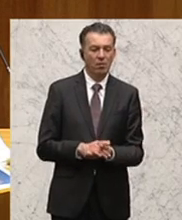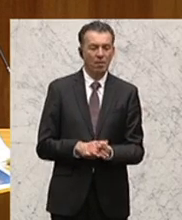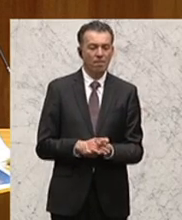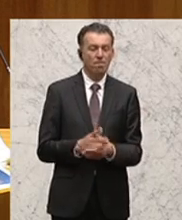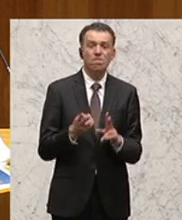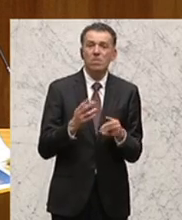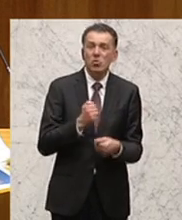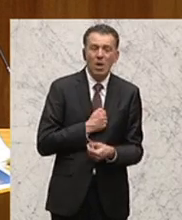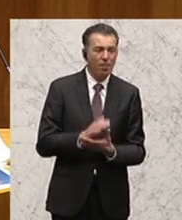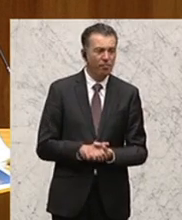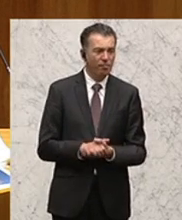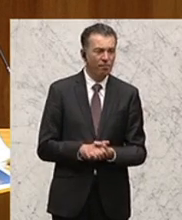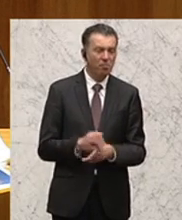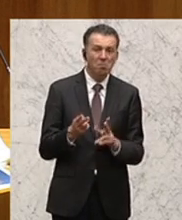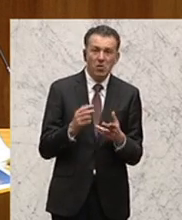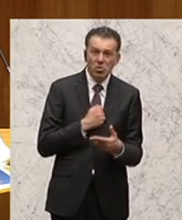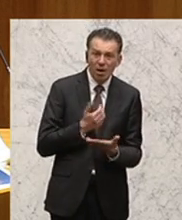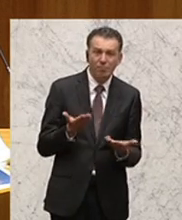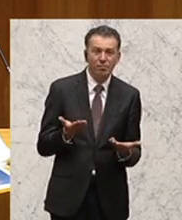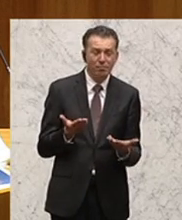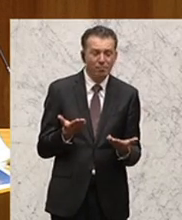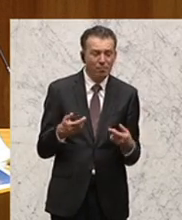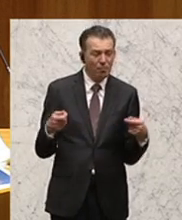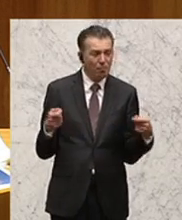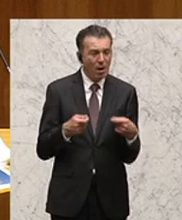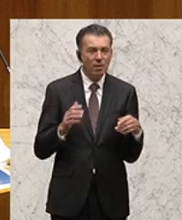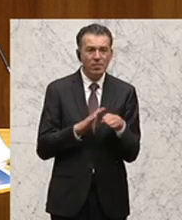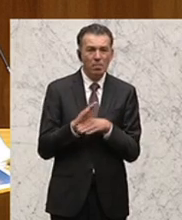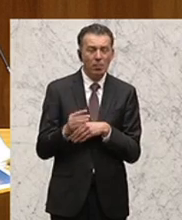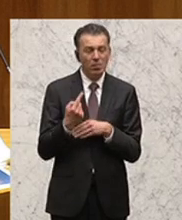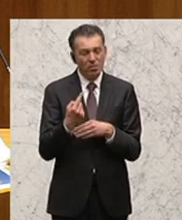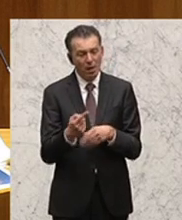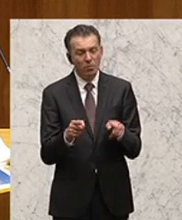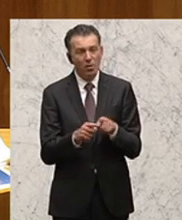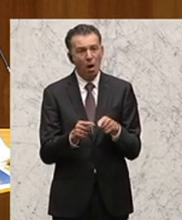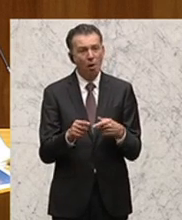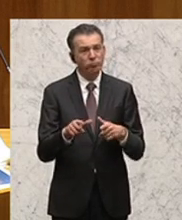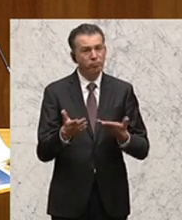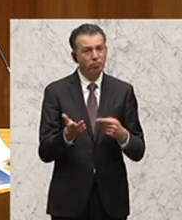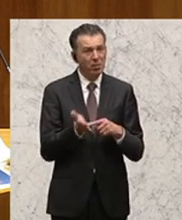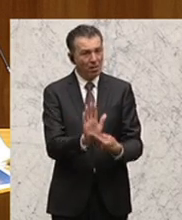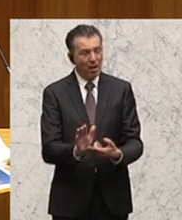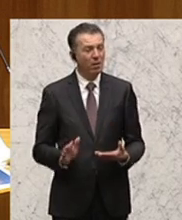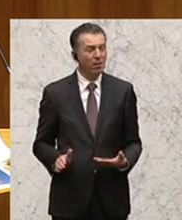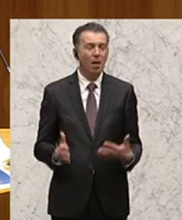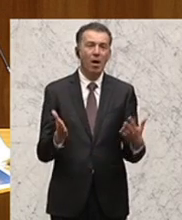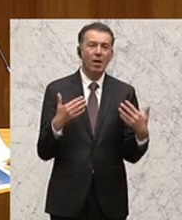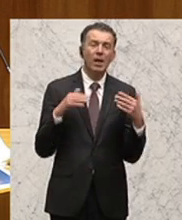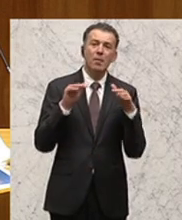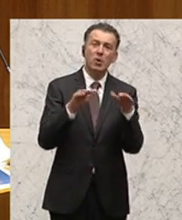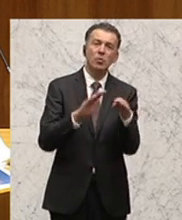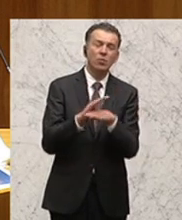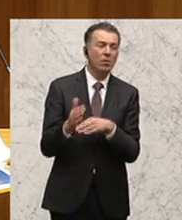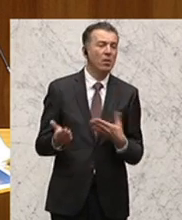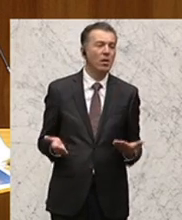soll sich das ausgehen? Wie werden Sie das hinkriegen? Im Maßnahmenprogramm, das Sie ja auch vorgelegt haben, zum